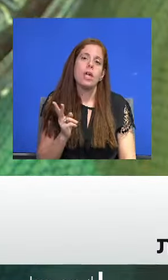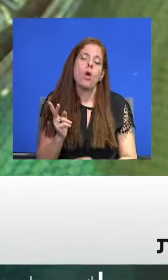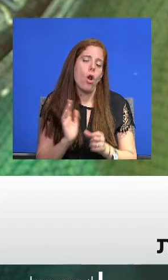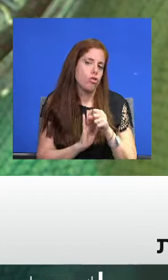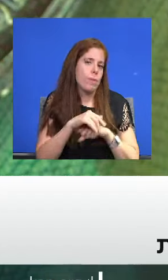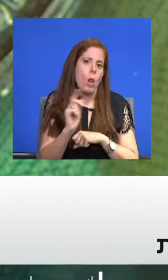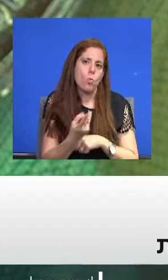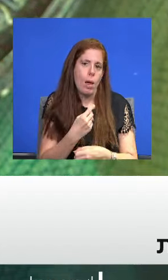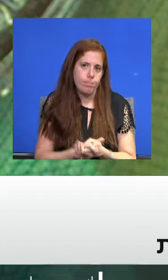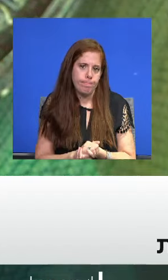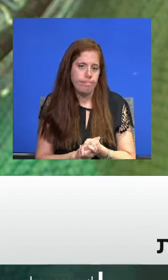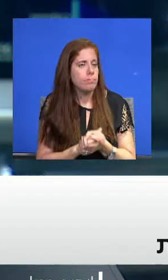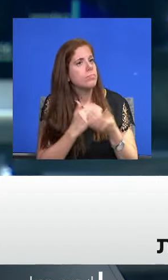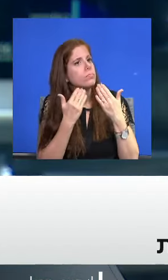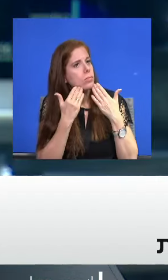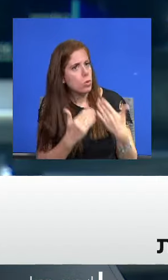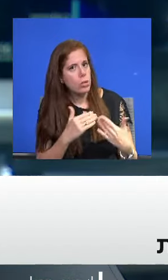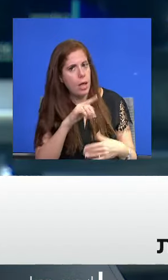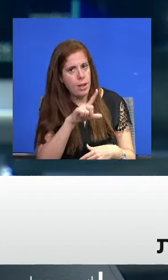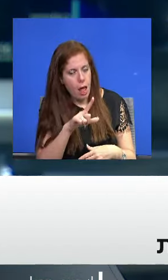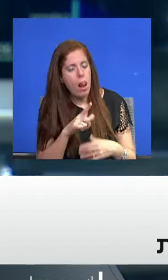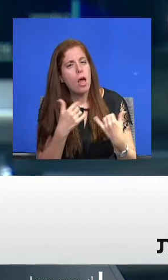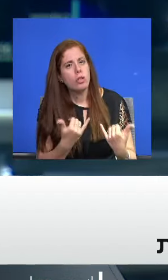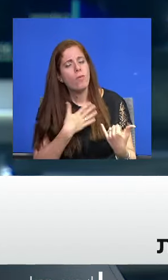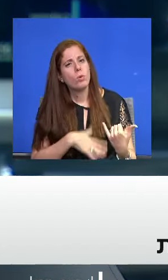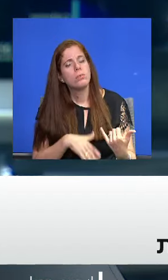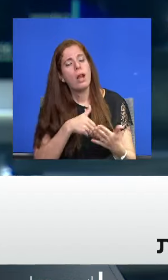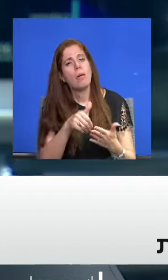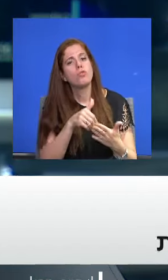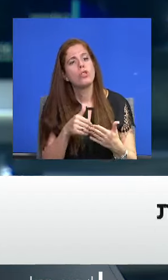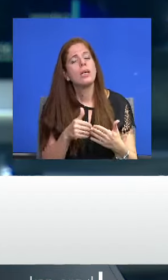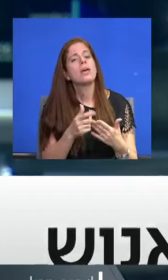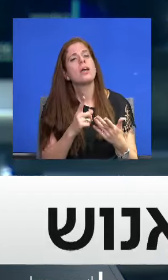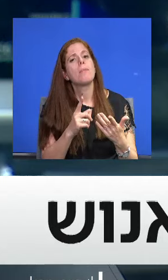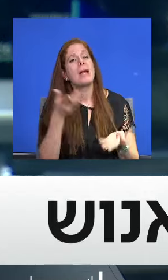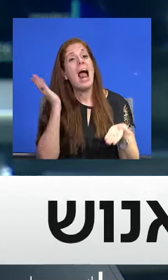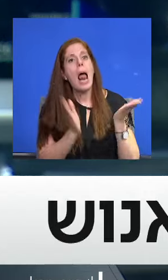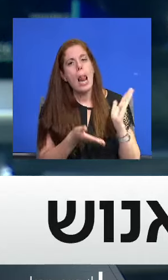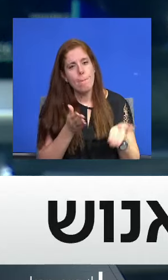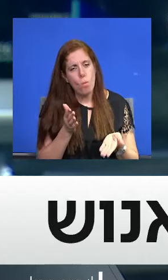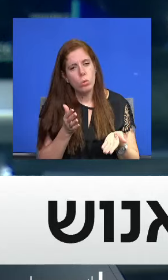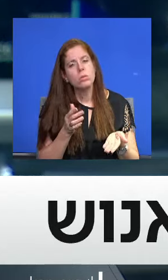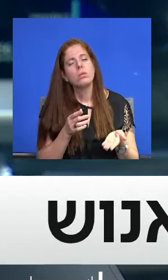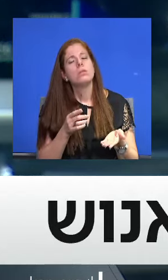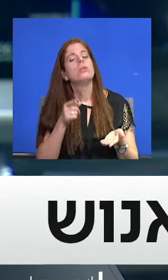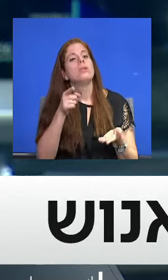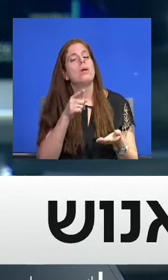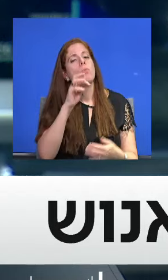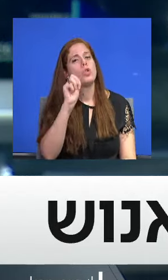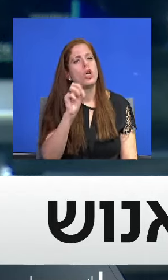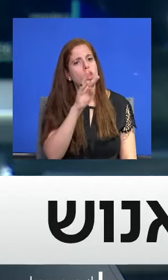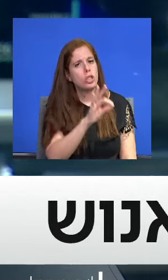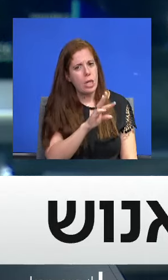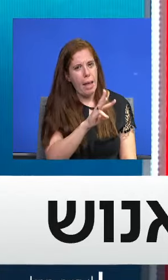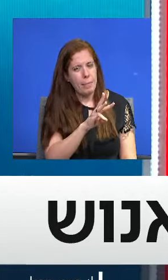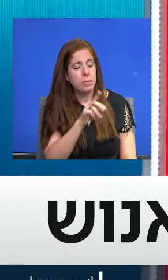מיכל. תודה רבה, ליאל, ועכשיו אנחנו רוצים להמשיך עם גל האלימות שמשתולל. משה שטיינמץ, כתבנו לענייני משטרה,